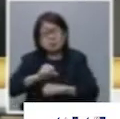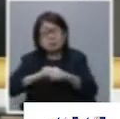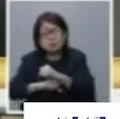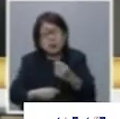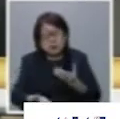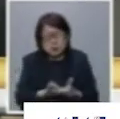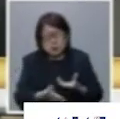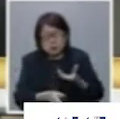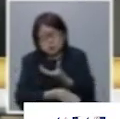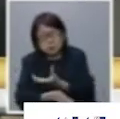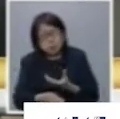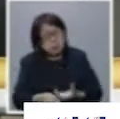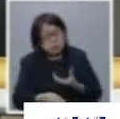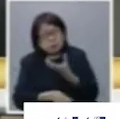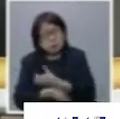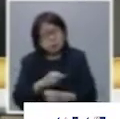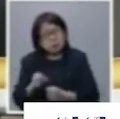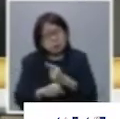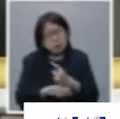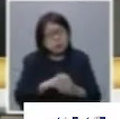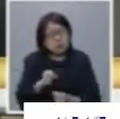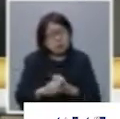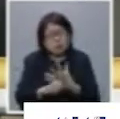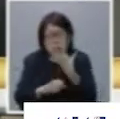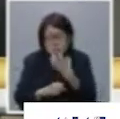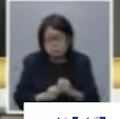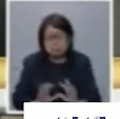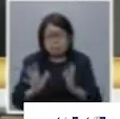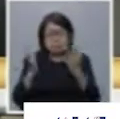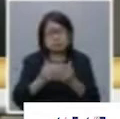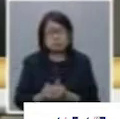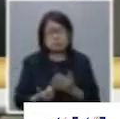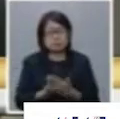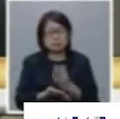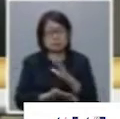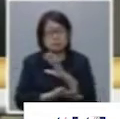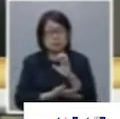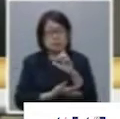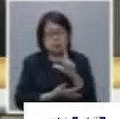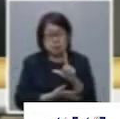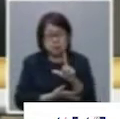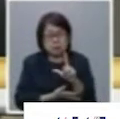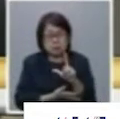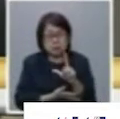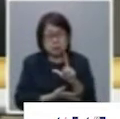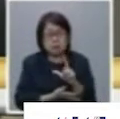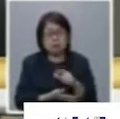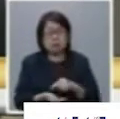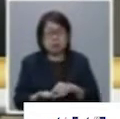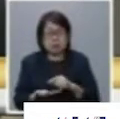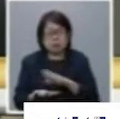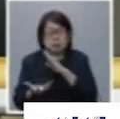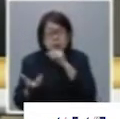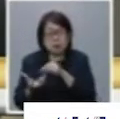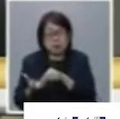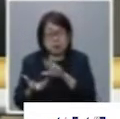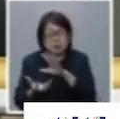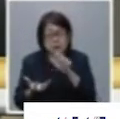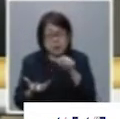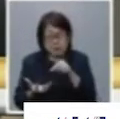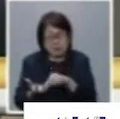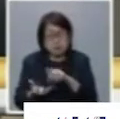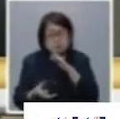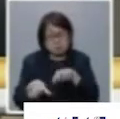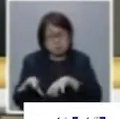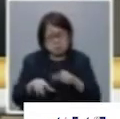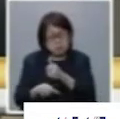ณที่เราเสียไปทุกปีเงิน500ล้านเนี่ยนะครับถ้าเกิดว่าบริหารจัดการงบประมาณดีๆเ